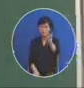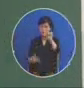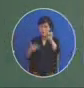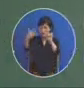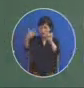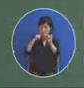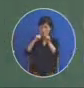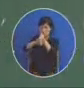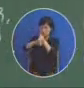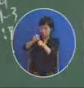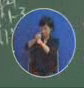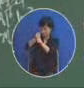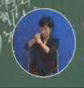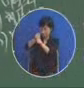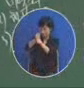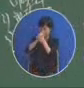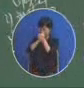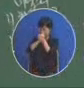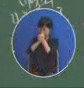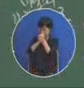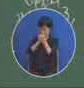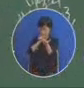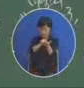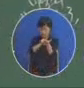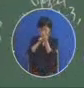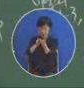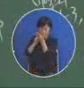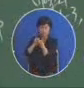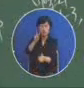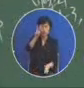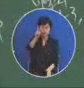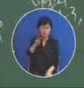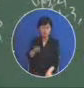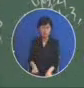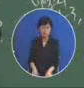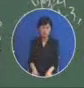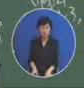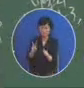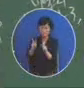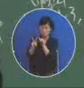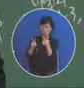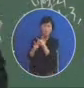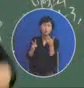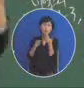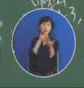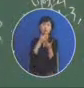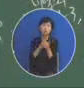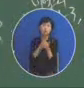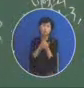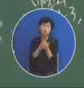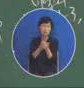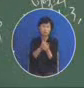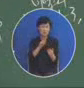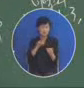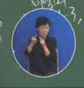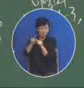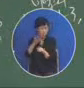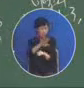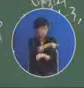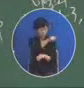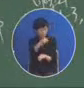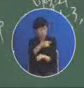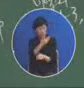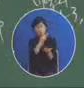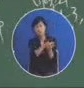가지가 증거 봤어요. Now, when I held on to this covenant, I received two evidences. 다른 것은 중요하지 않다. All other things are not important. I received